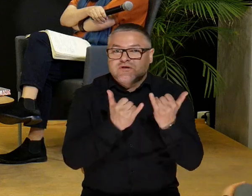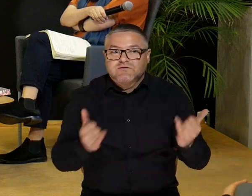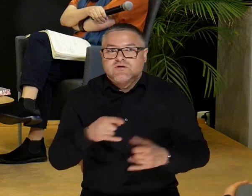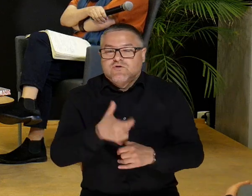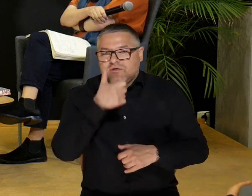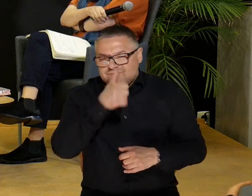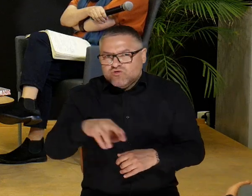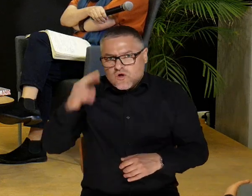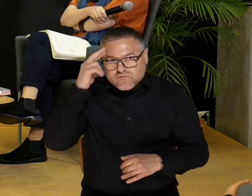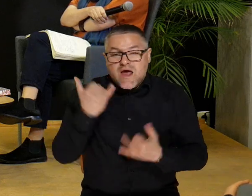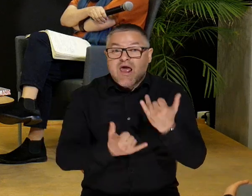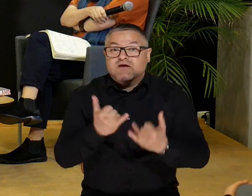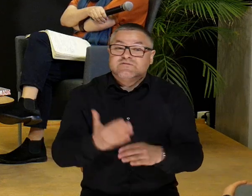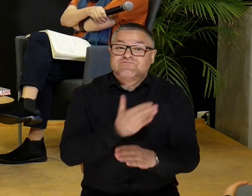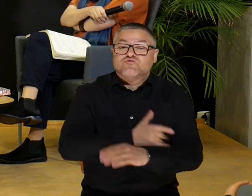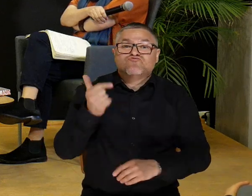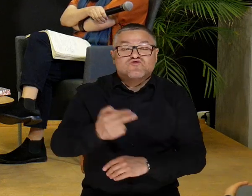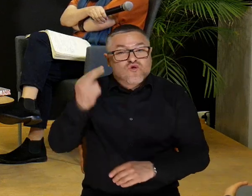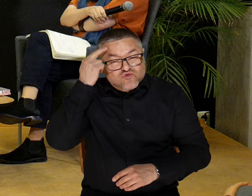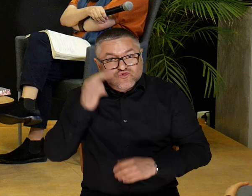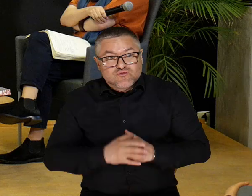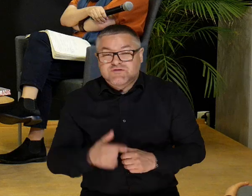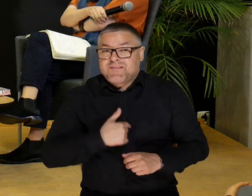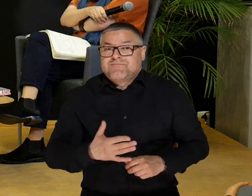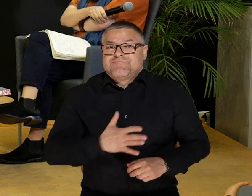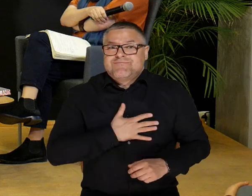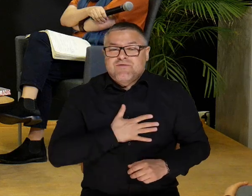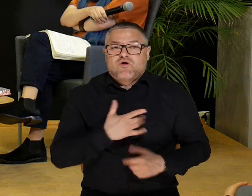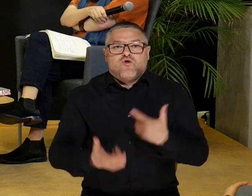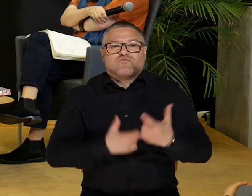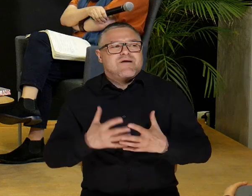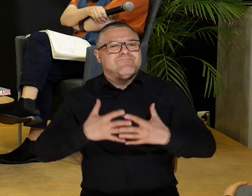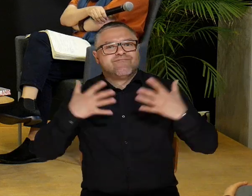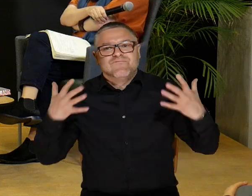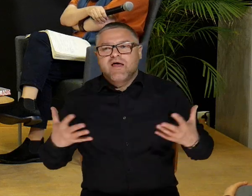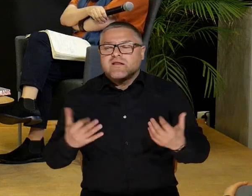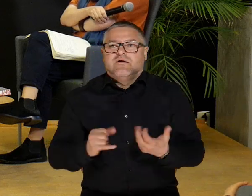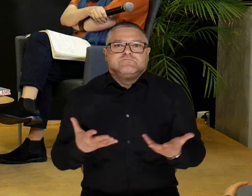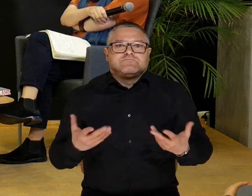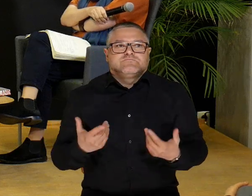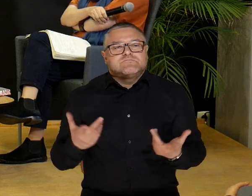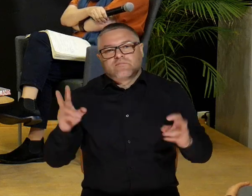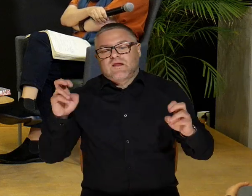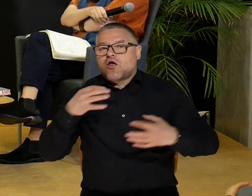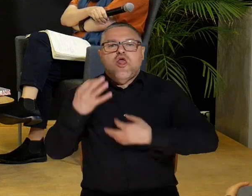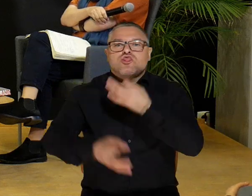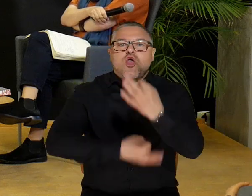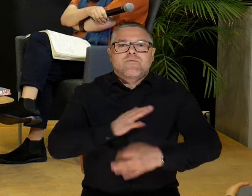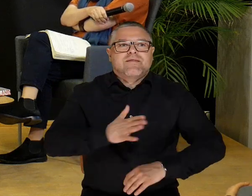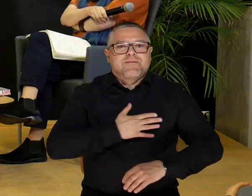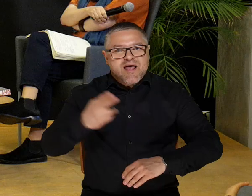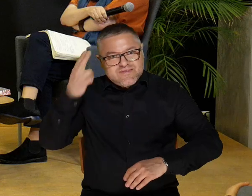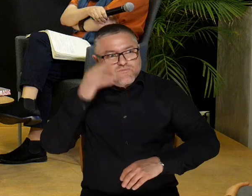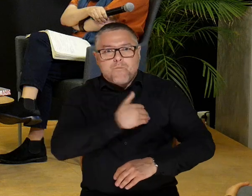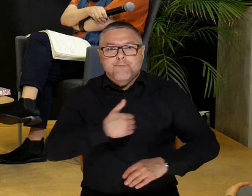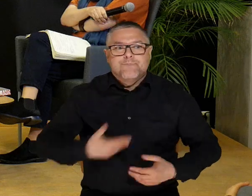nie da zrozumieć, jeżeli się nie zrozumie tego, że mamy do czynienia z jakąś ogromną właśnie nieopowiedzianą traumą